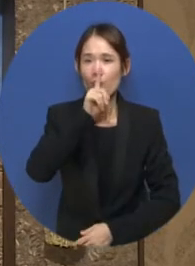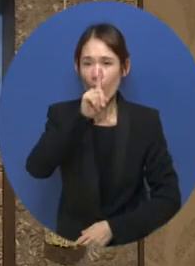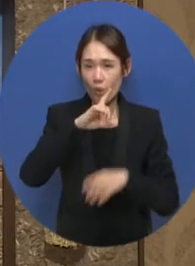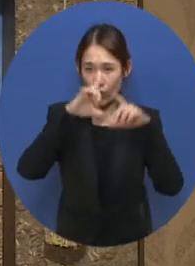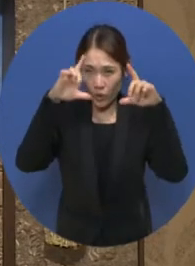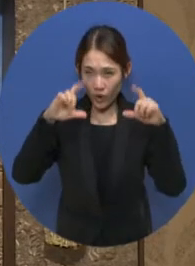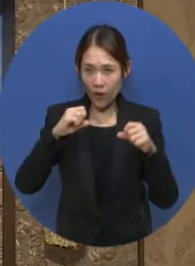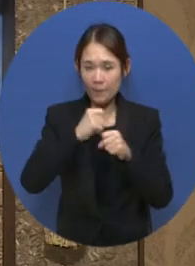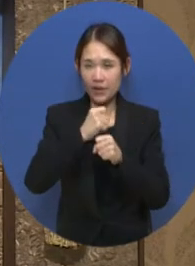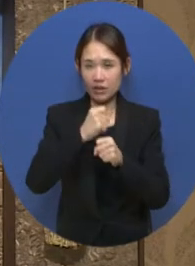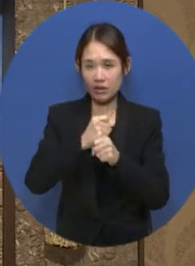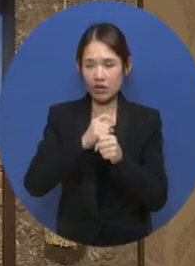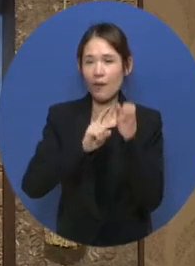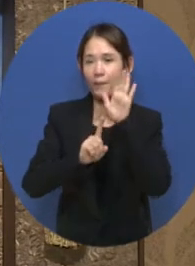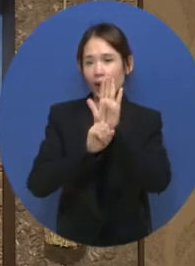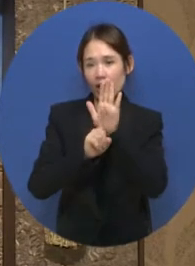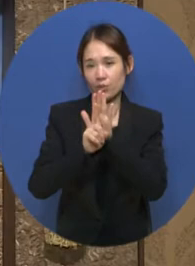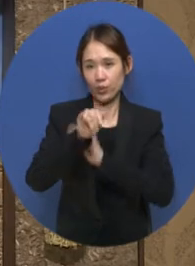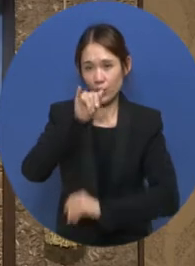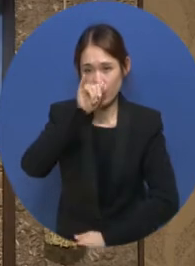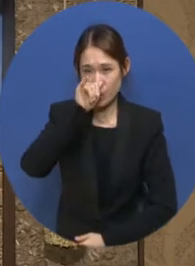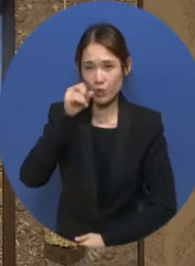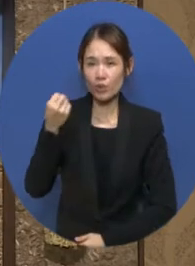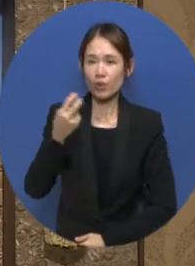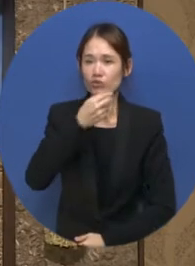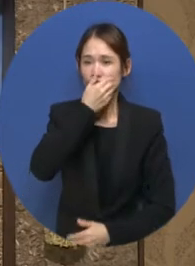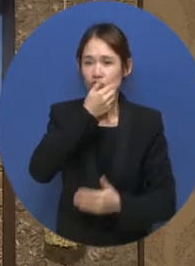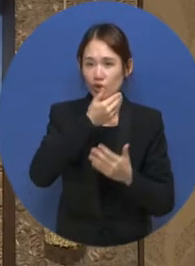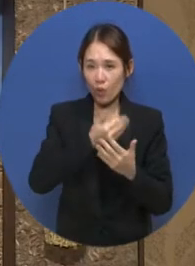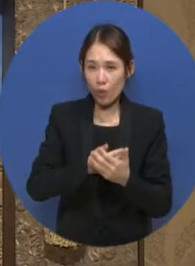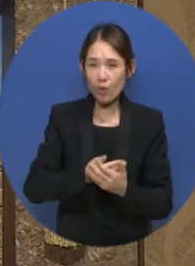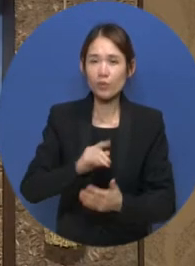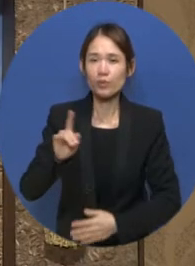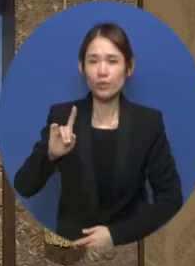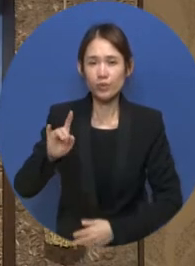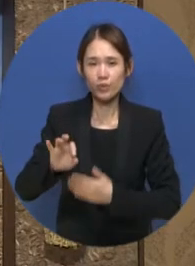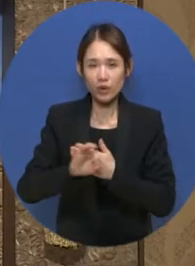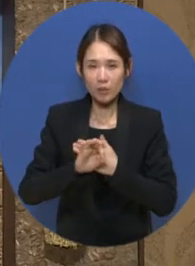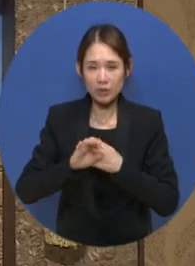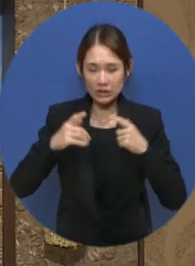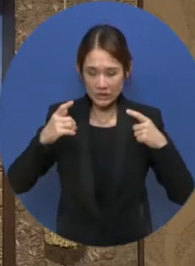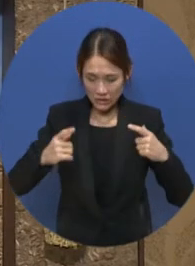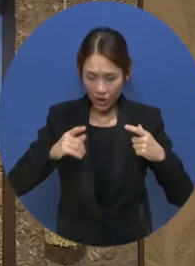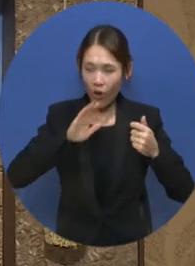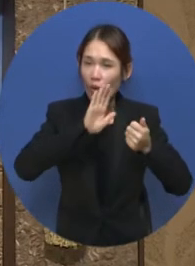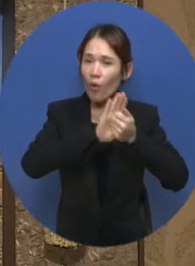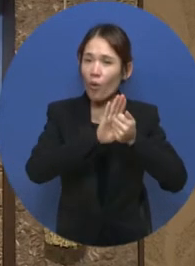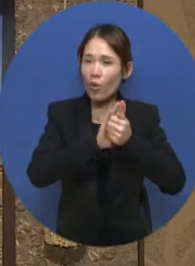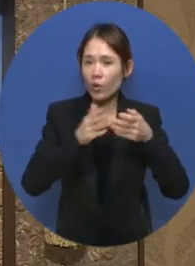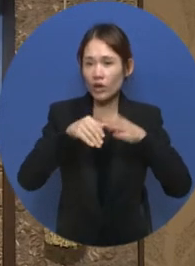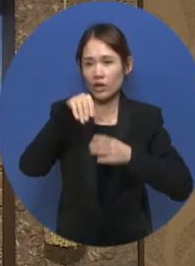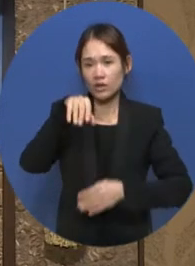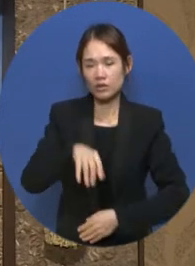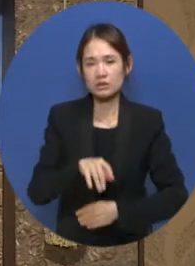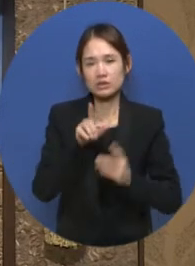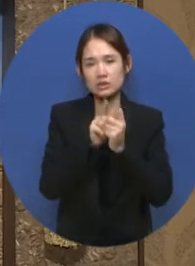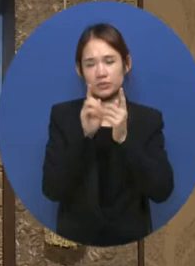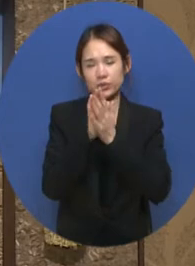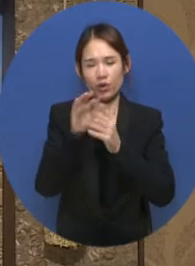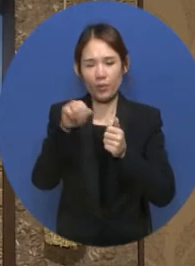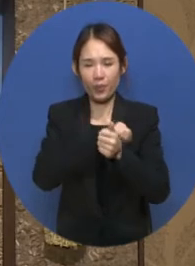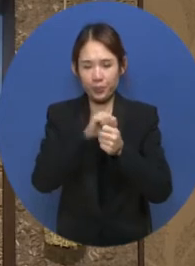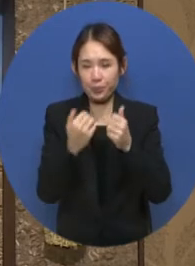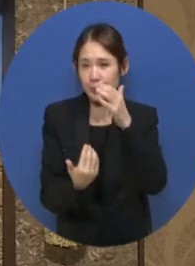합니다 그리고 이제 무엇보다 좀 중요한 것은 아무래도 이 지역 공모기간 인데요 예 실제 확대가 발생해 썼을 때